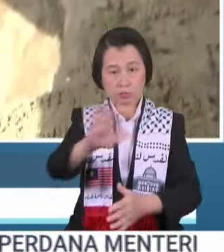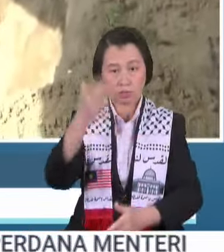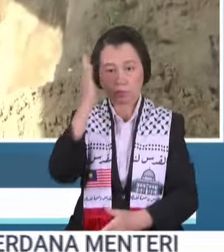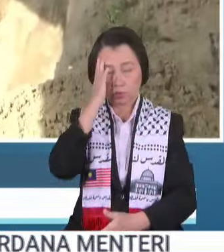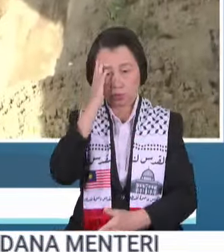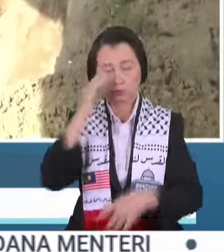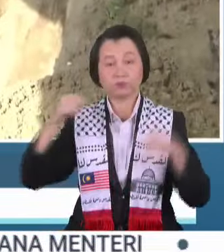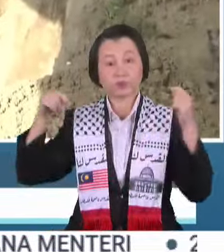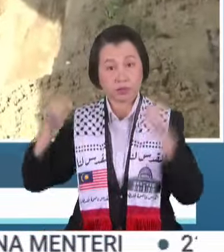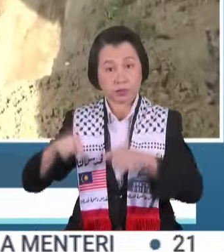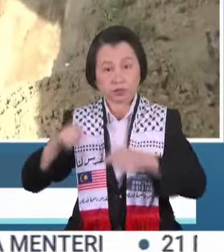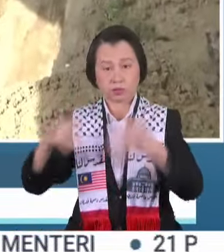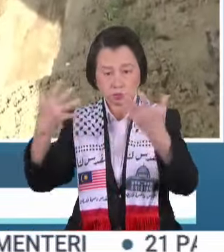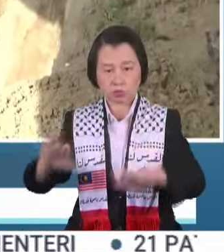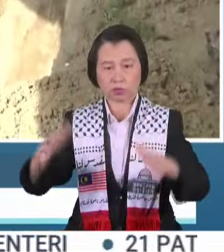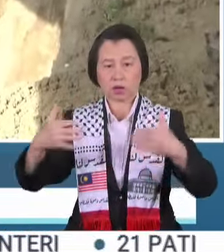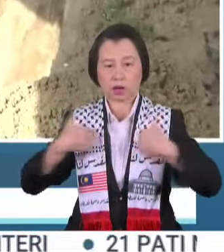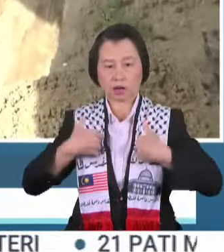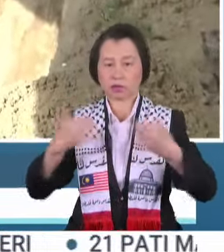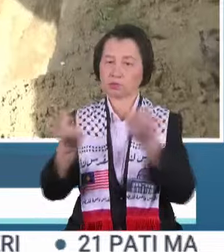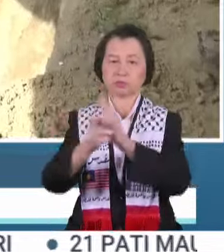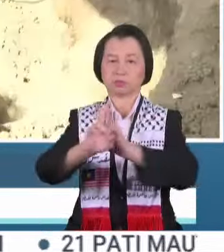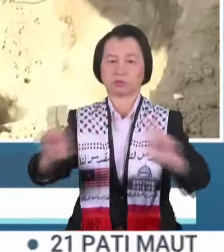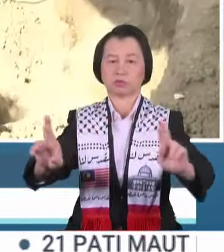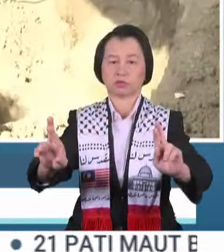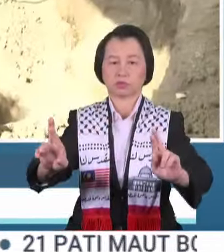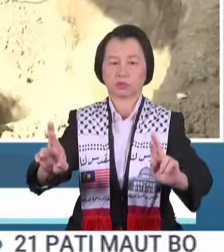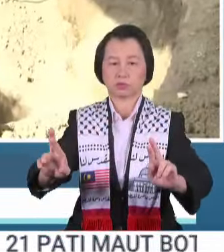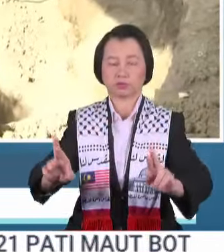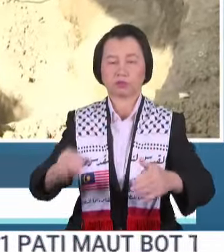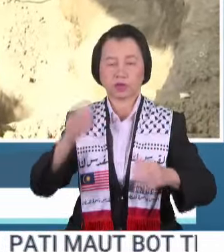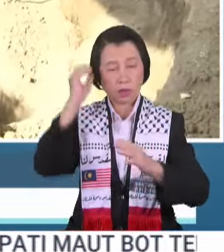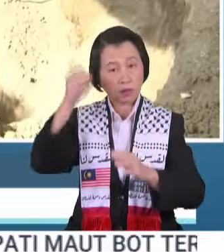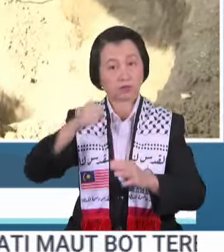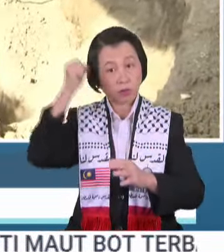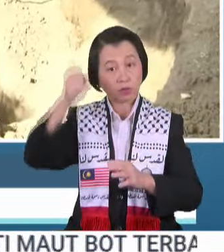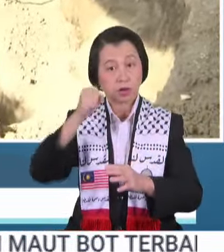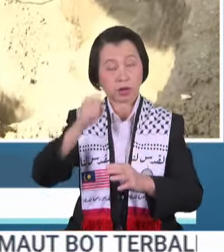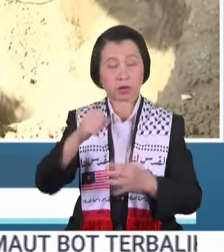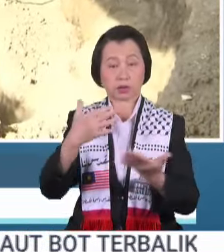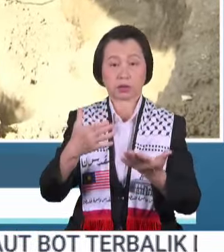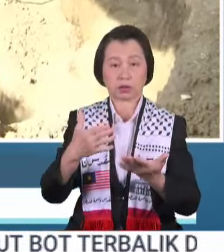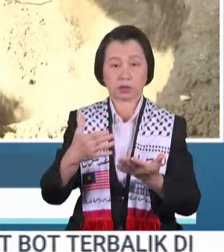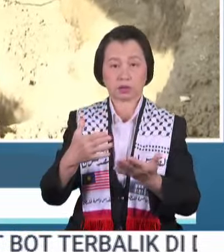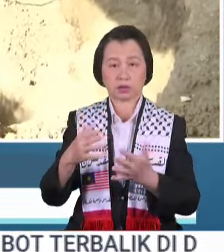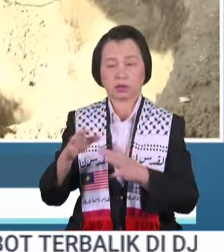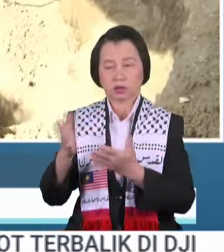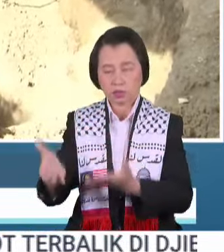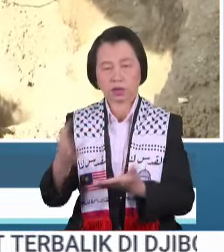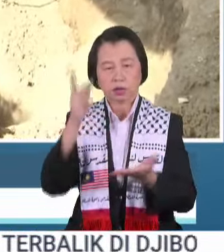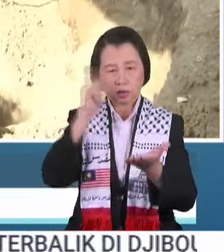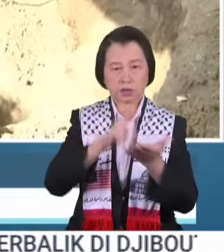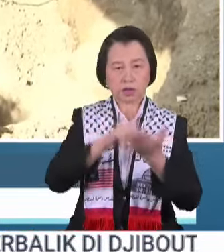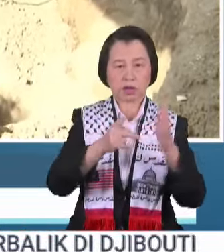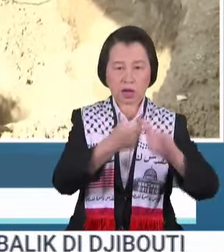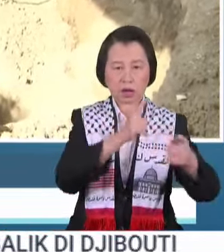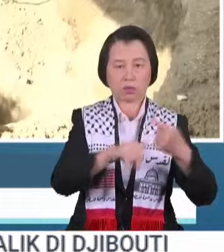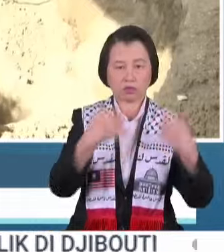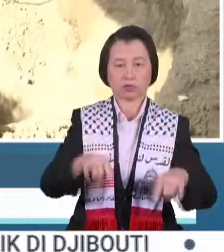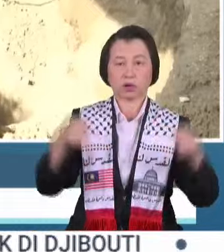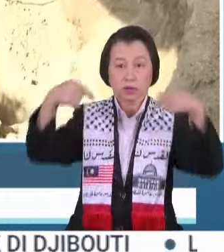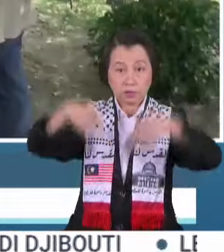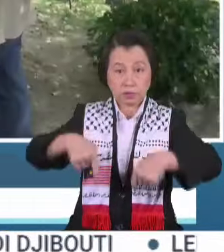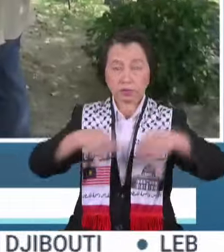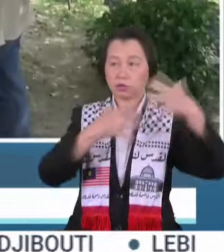di sini juga sudah pun kelihatan saudara mara Allahyarham, juga kenalan yang berada di